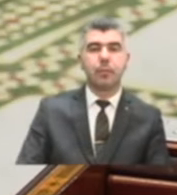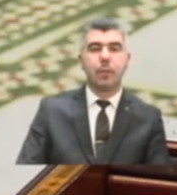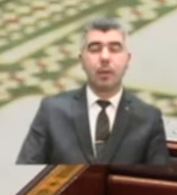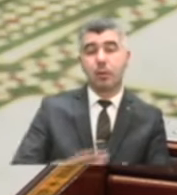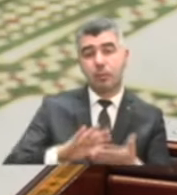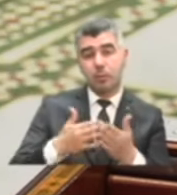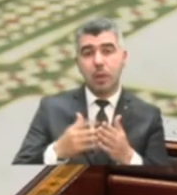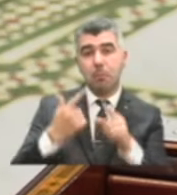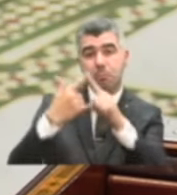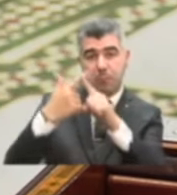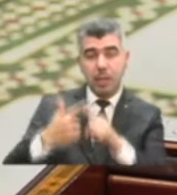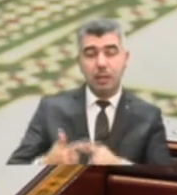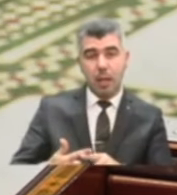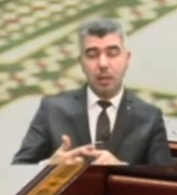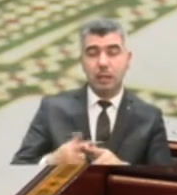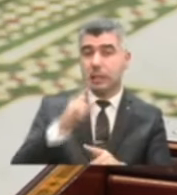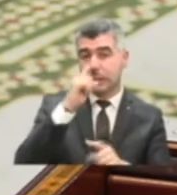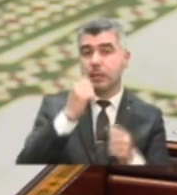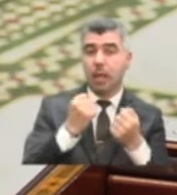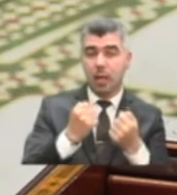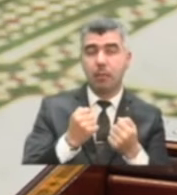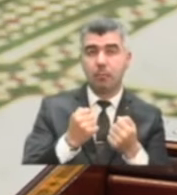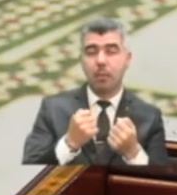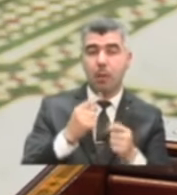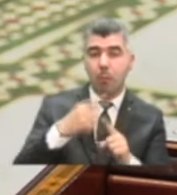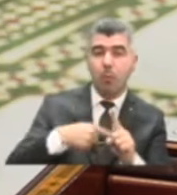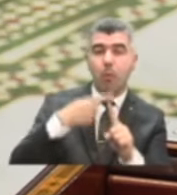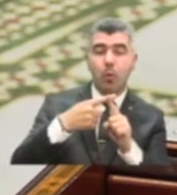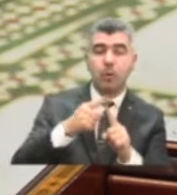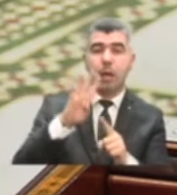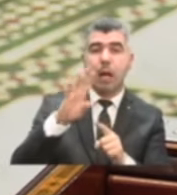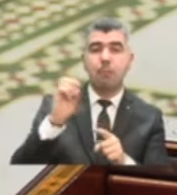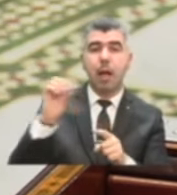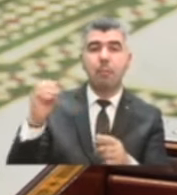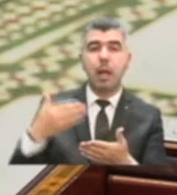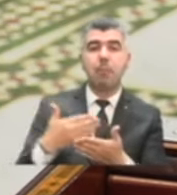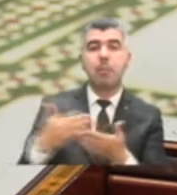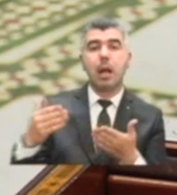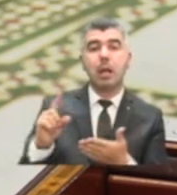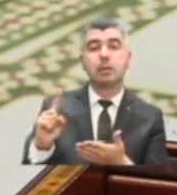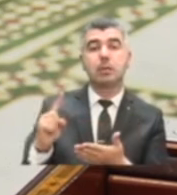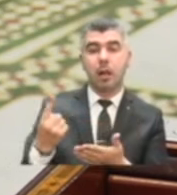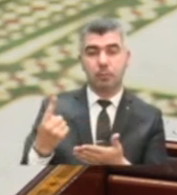ديالو هائلة، حيث أنه تتفوق 400 مليار درهم. و